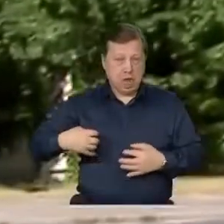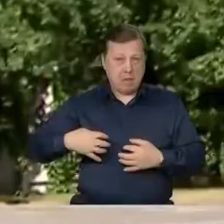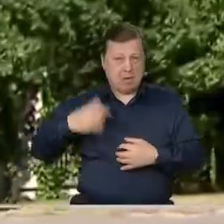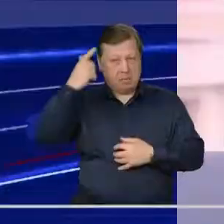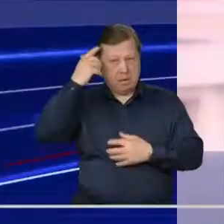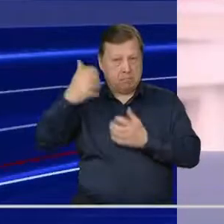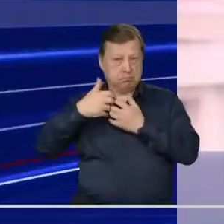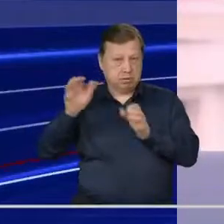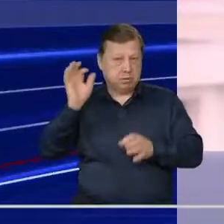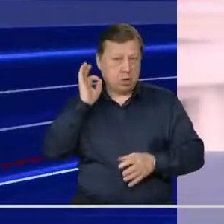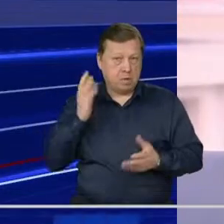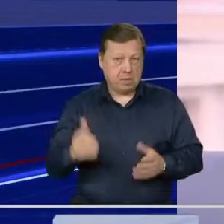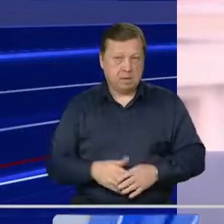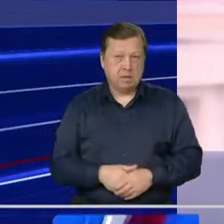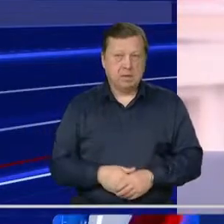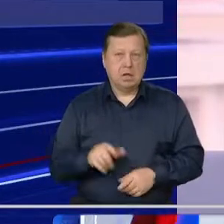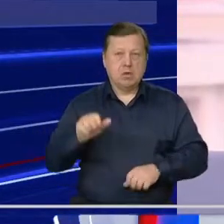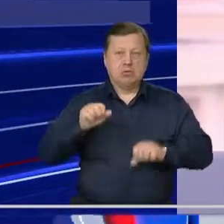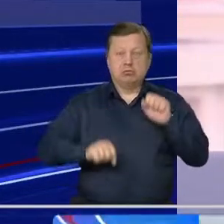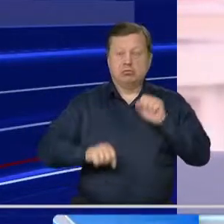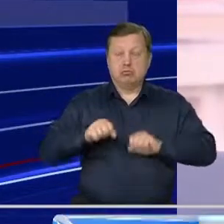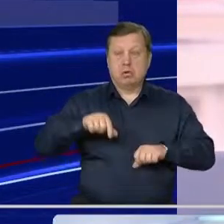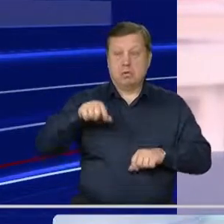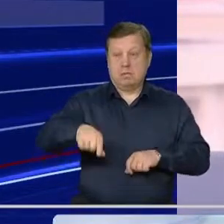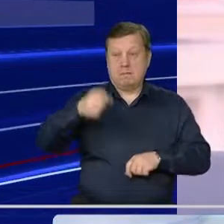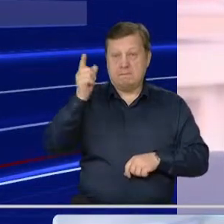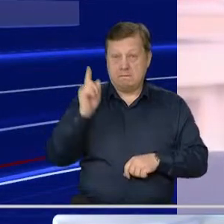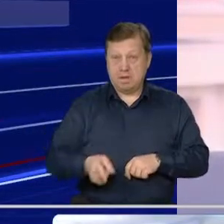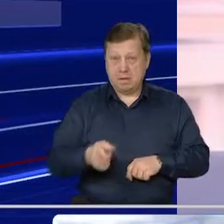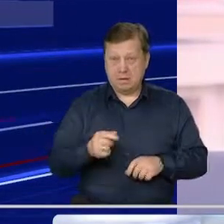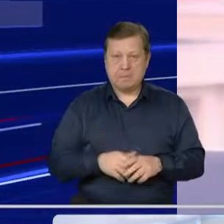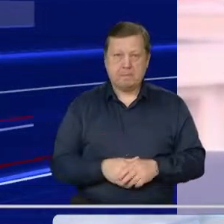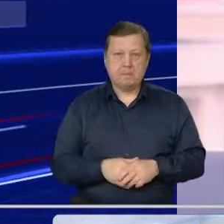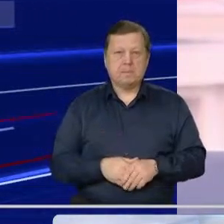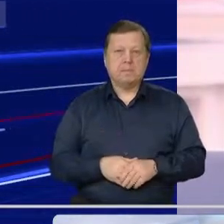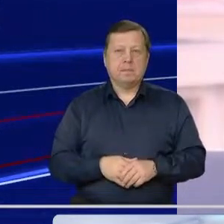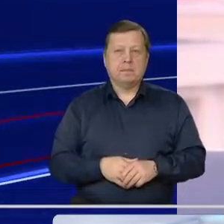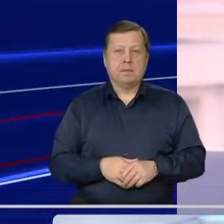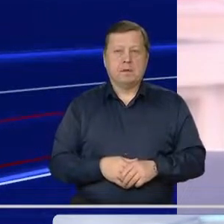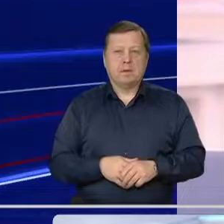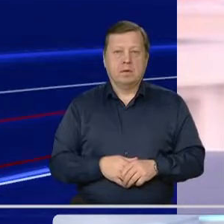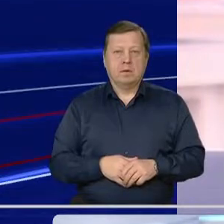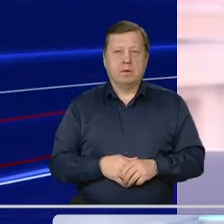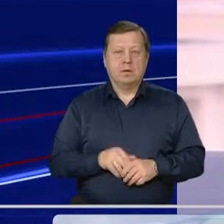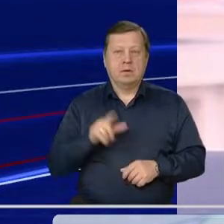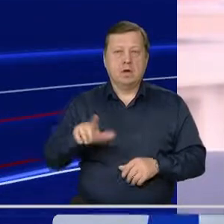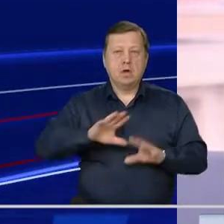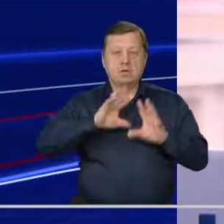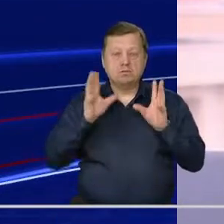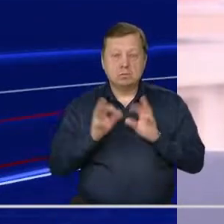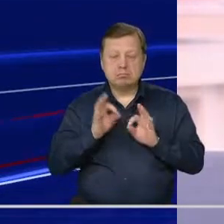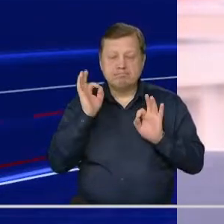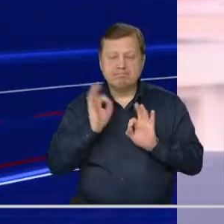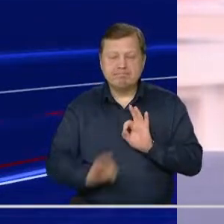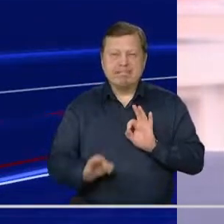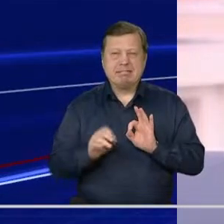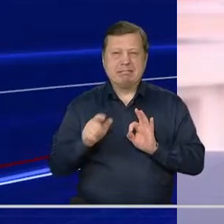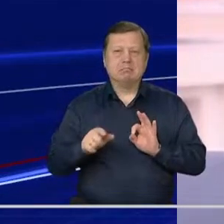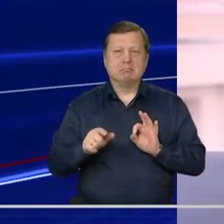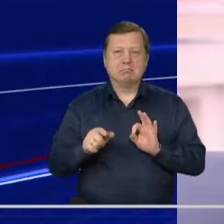czaszki sądy jak kiedy rozstrzyga tą sprawę Nie nie nie ustalił ponad wszelką wątpliwość że